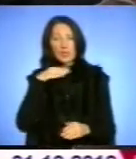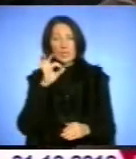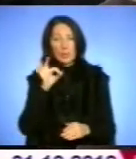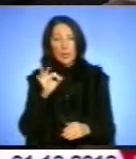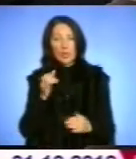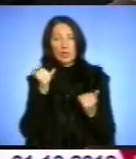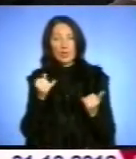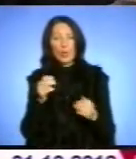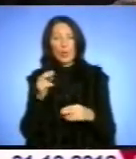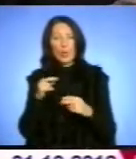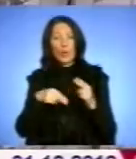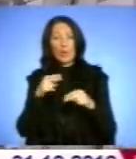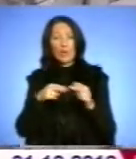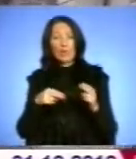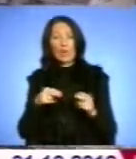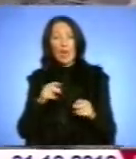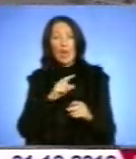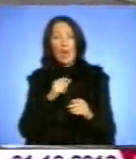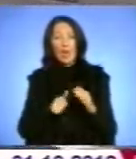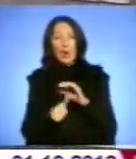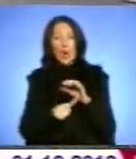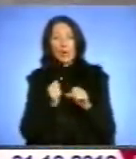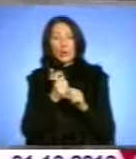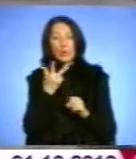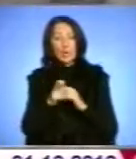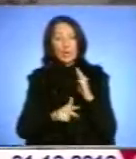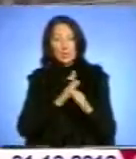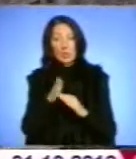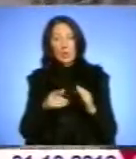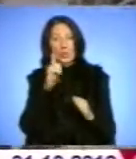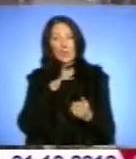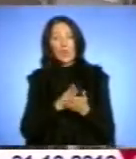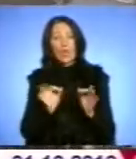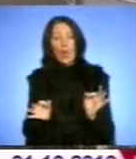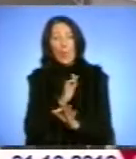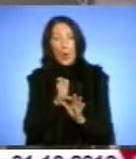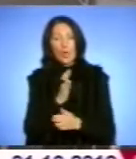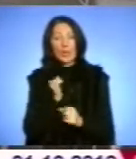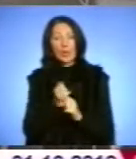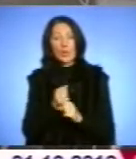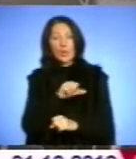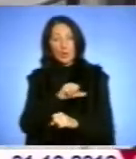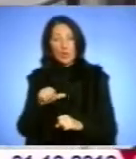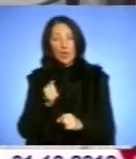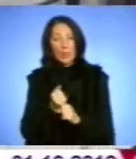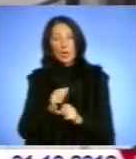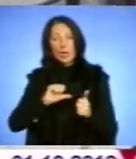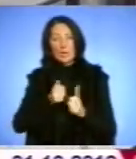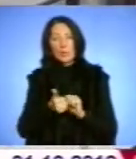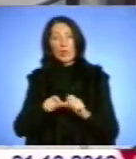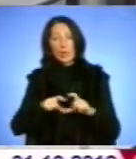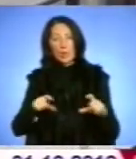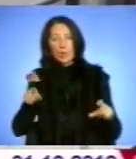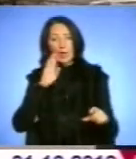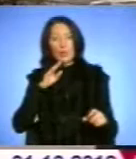Нині будівельні бригади працюють у три зміни. Доки сприяє погода, ведуться зовнішні роботи. Замінюють комунікації, перекривають